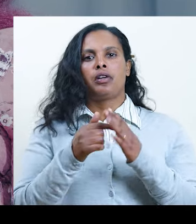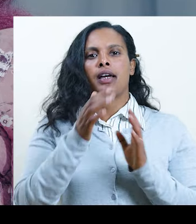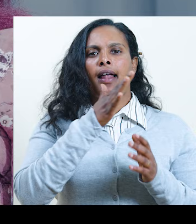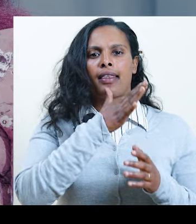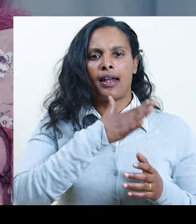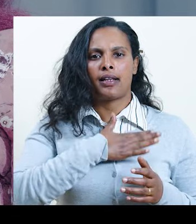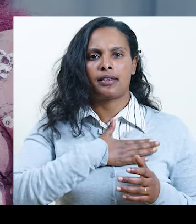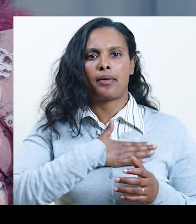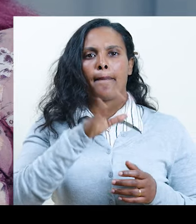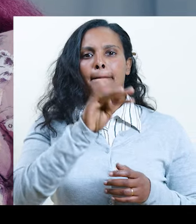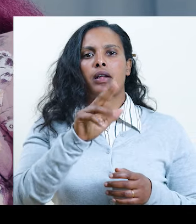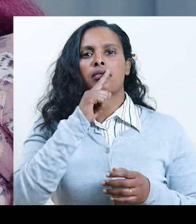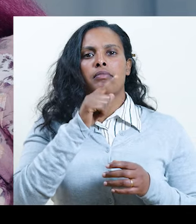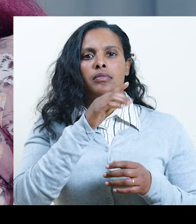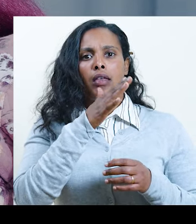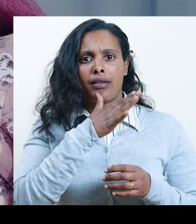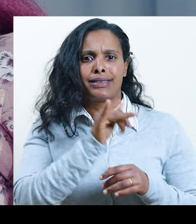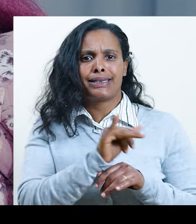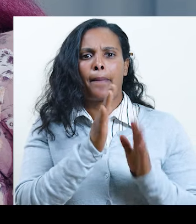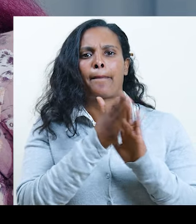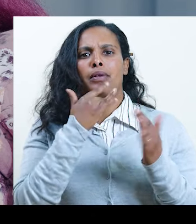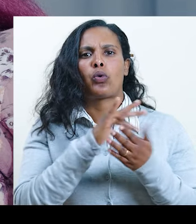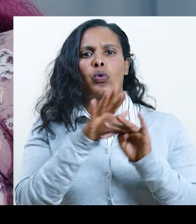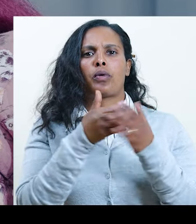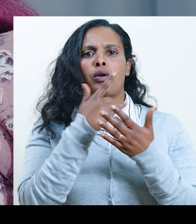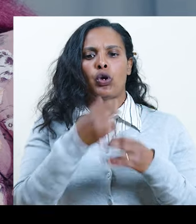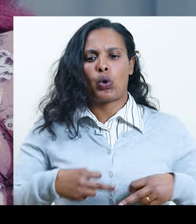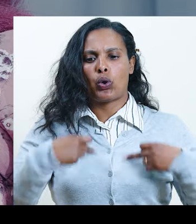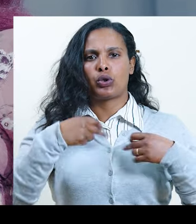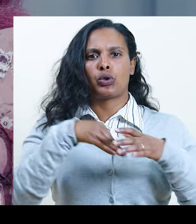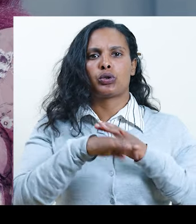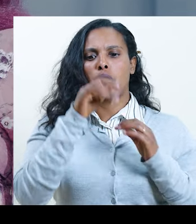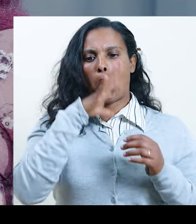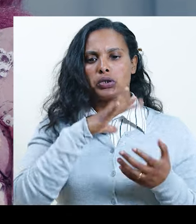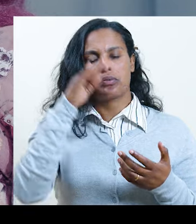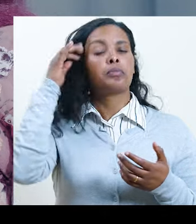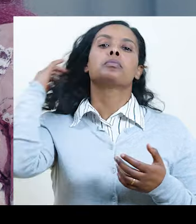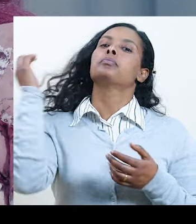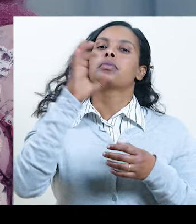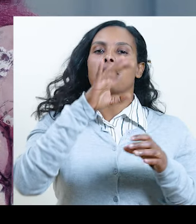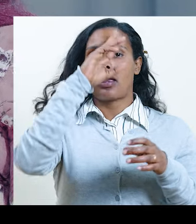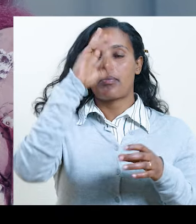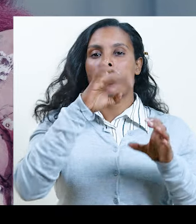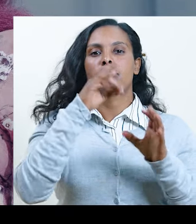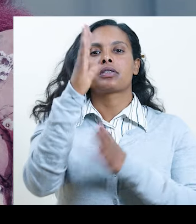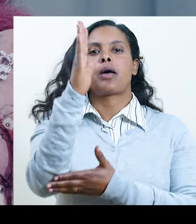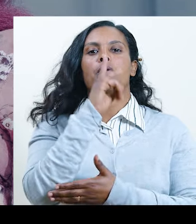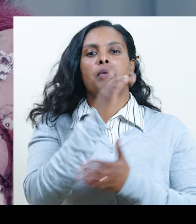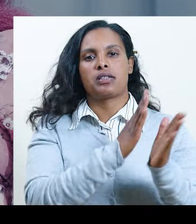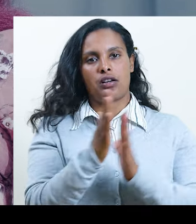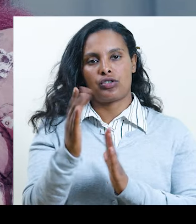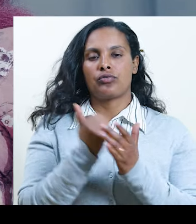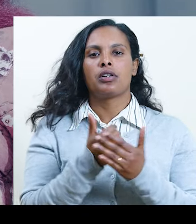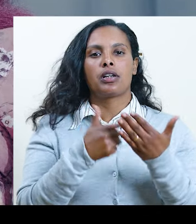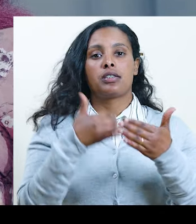ይህ እናትነት ተላብሳ የምታወራሽ ሐኪም ናት። ሁሉም ነገር ህይወትሽ ውስጥ ሰዎችን ምክንያት የሚያደርገው እግዚአብሔር ነው